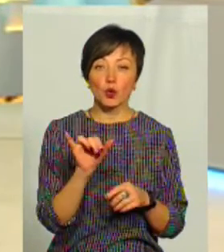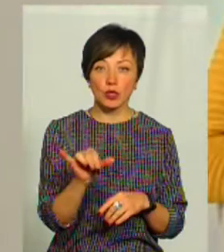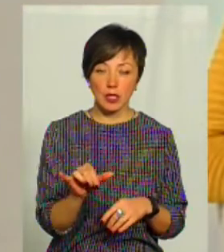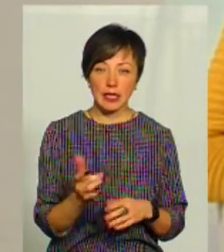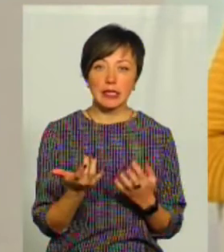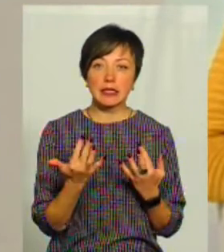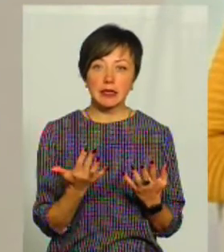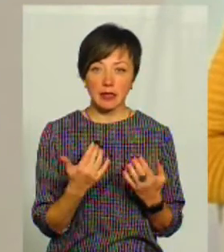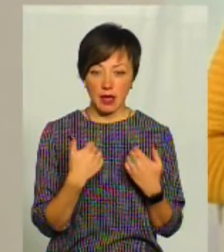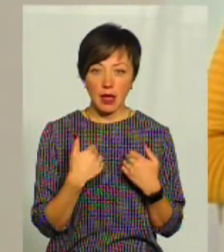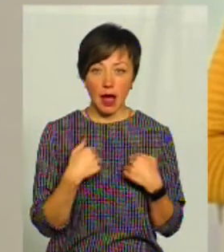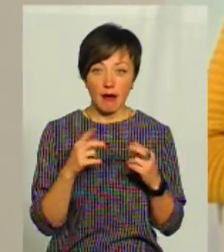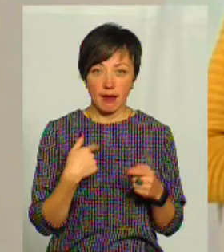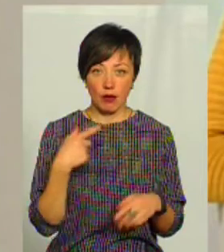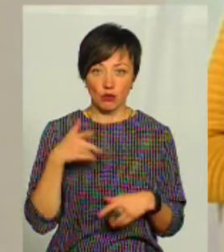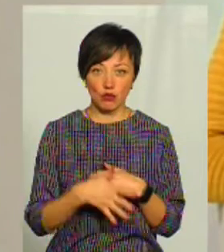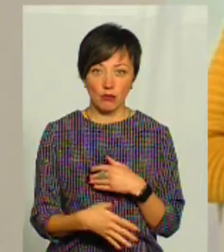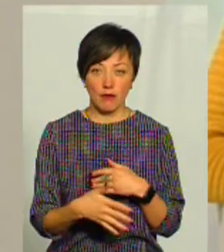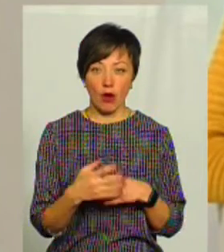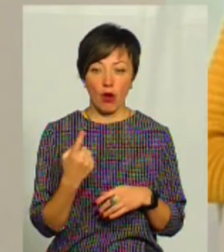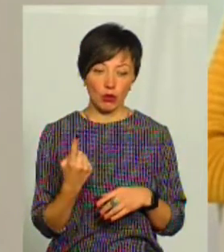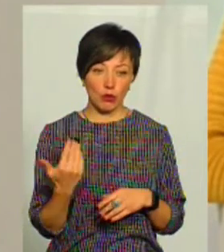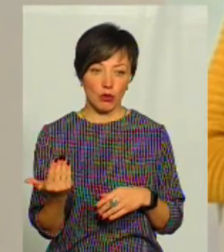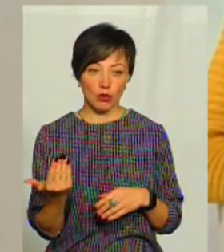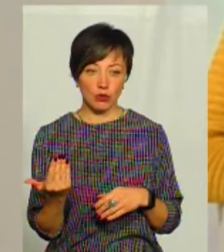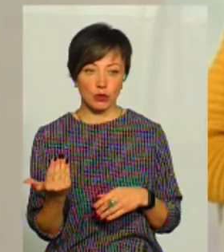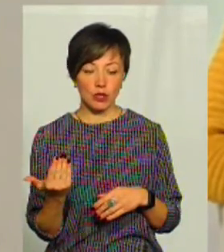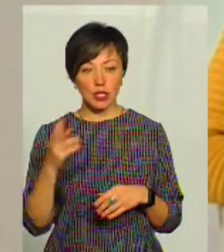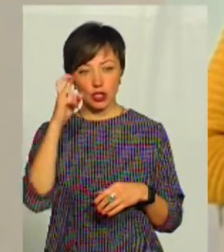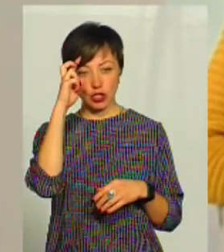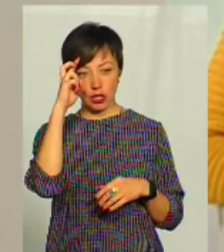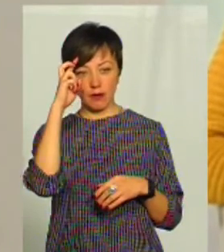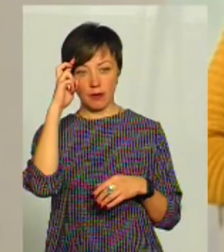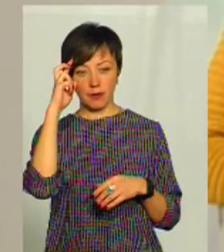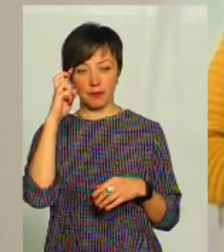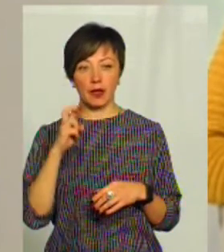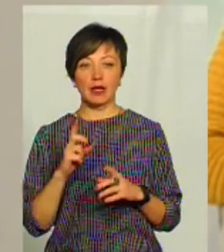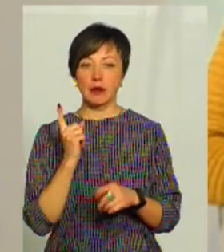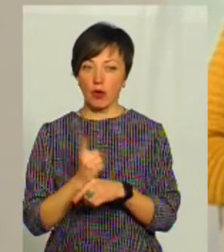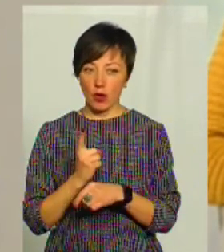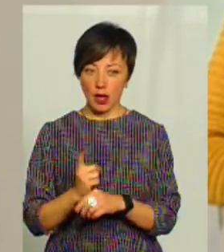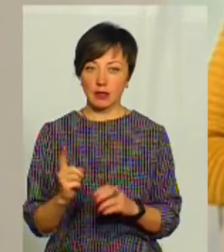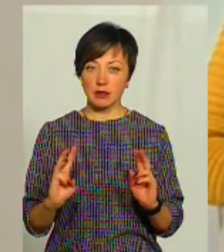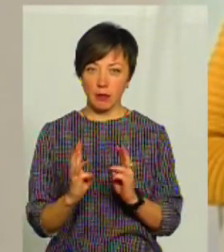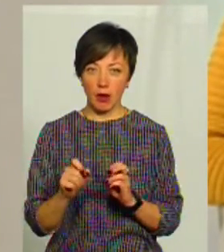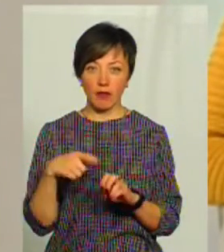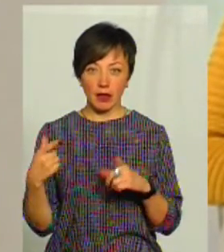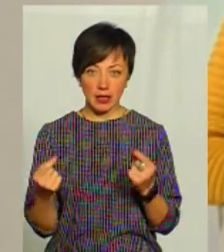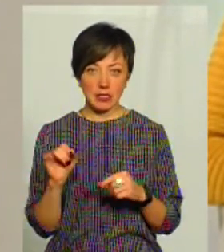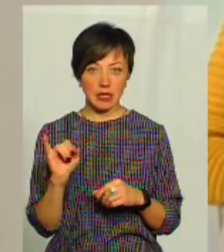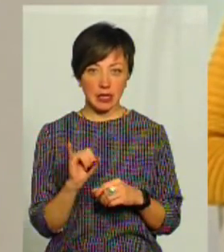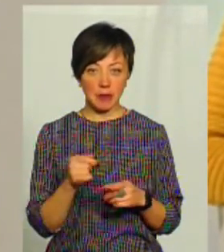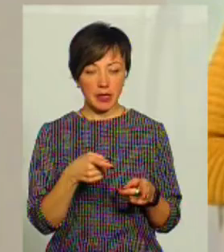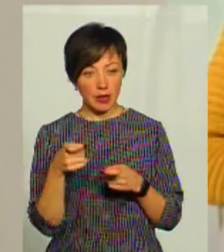уточнити. Наскільки я зрозумів, з одної сторони, з одного боку, держава, вона забороняє спалювати листя